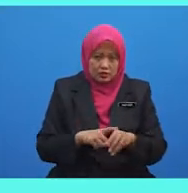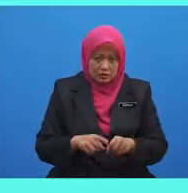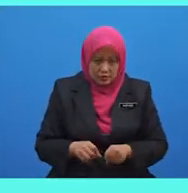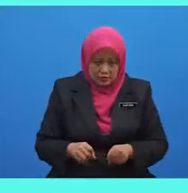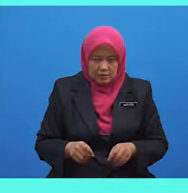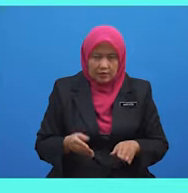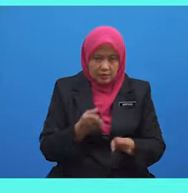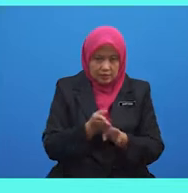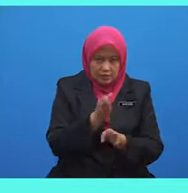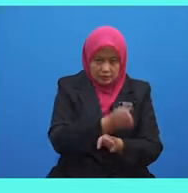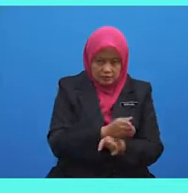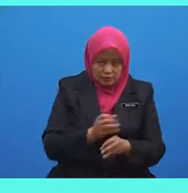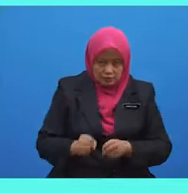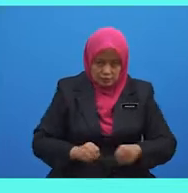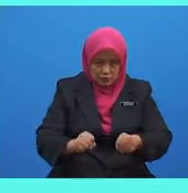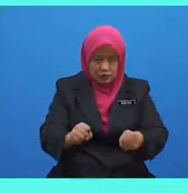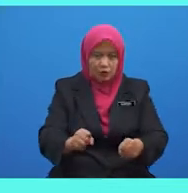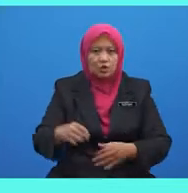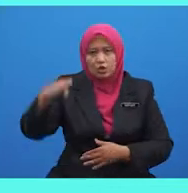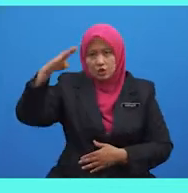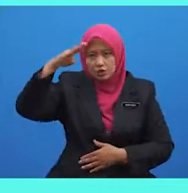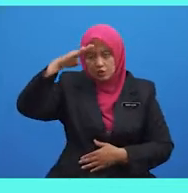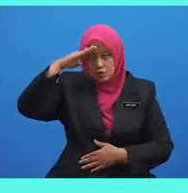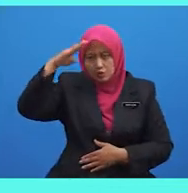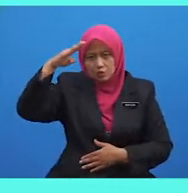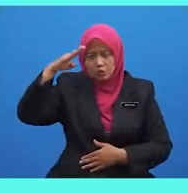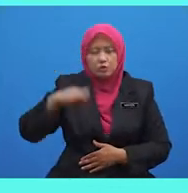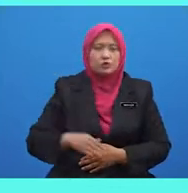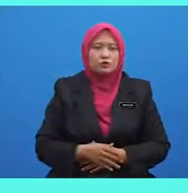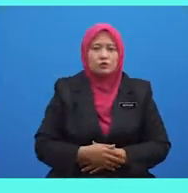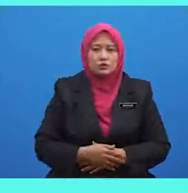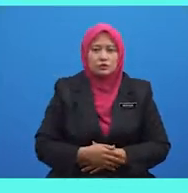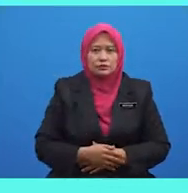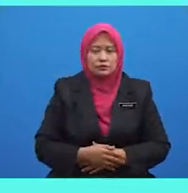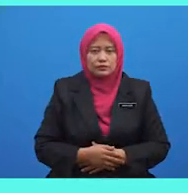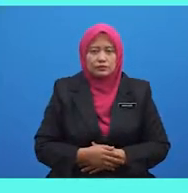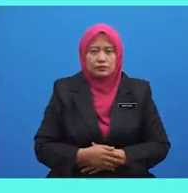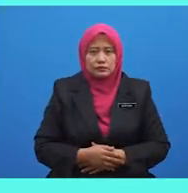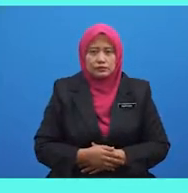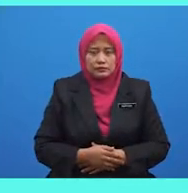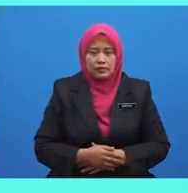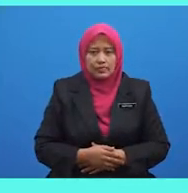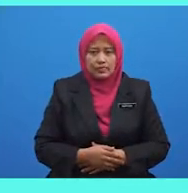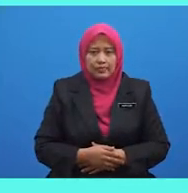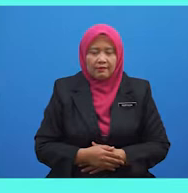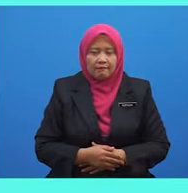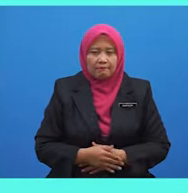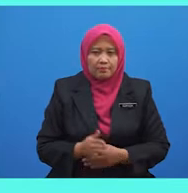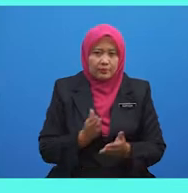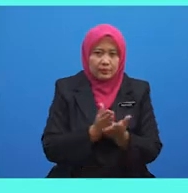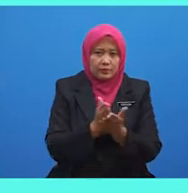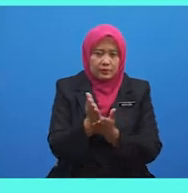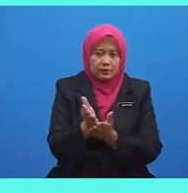Sungai Johor. Semasa pemerintahan Sultan Ibrahim, kegemilangan Kesultanan Johor Riau diteruskan